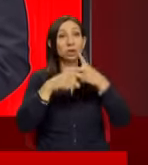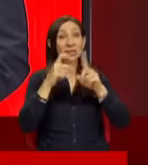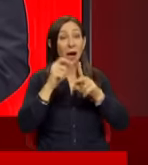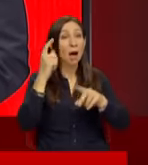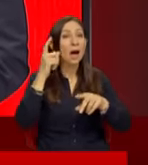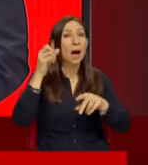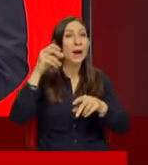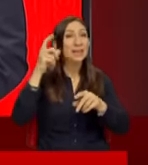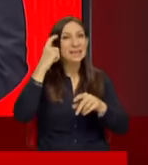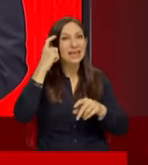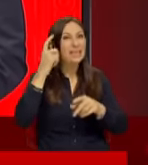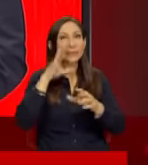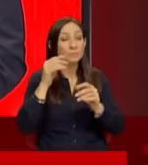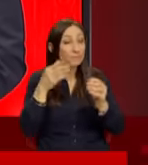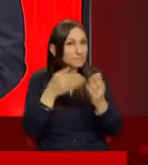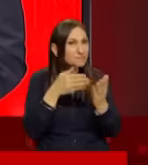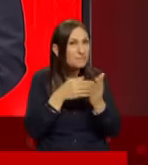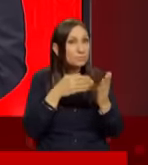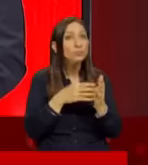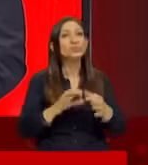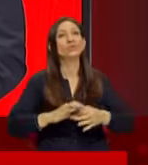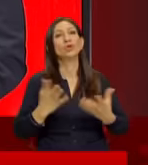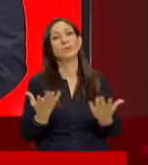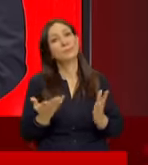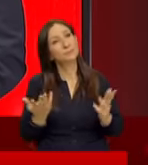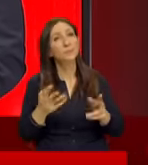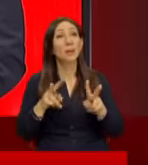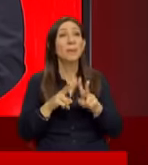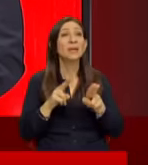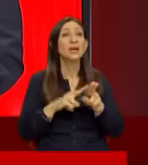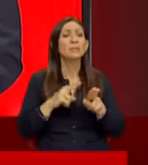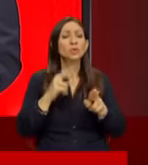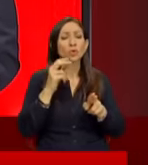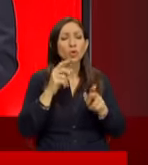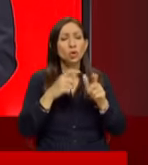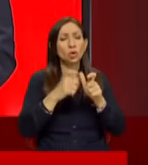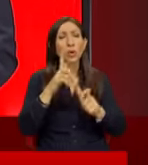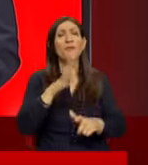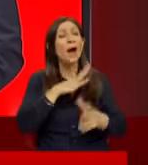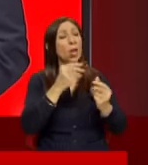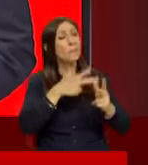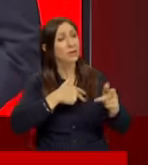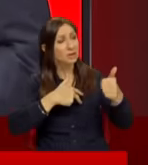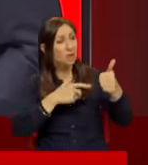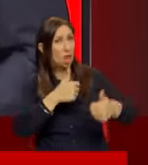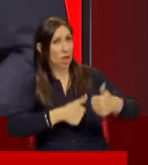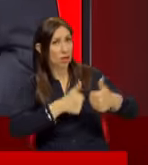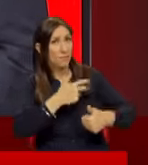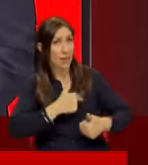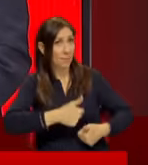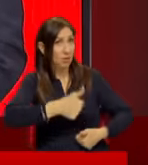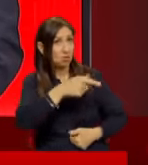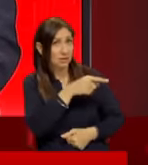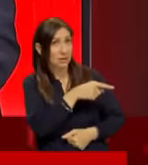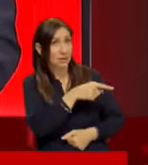hatırlı kişileri devreye girdi. Çözemeyince meseleydi. Evet. Mehmet Kasım Gülpınar şunu söylüyor. Mevcut belediye başkanı, işte yarıştaki belediye